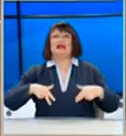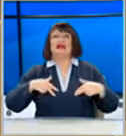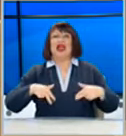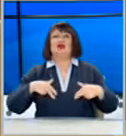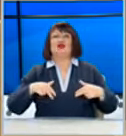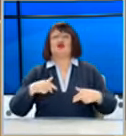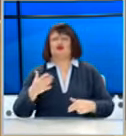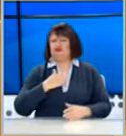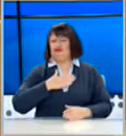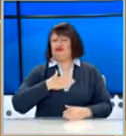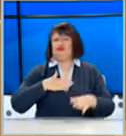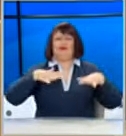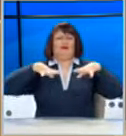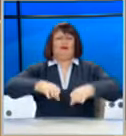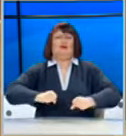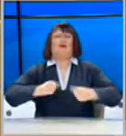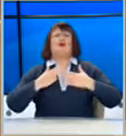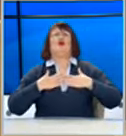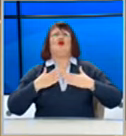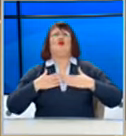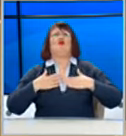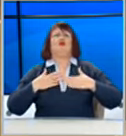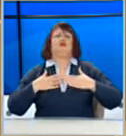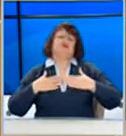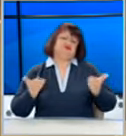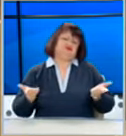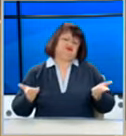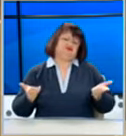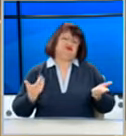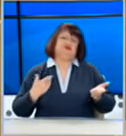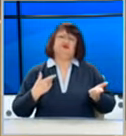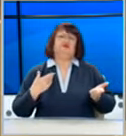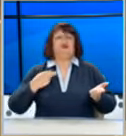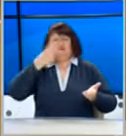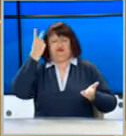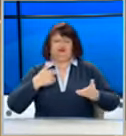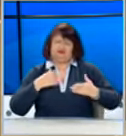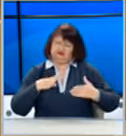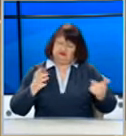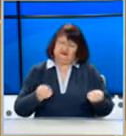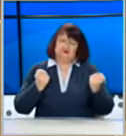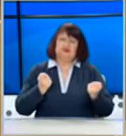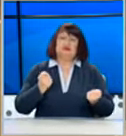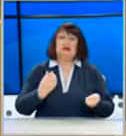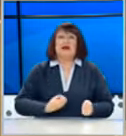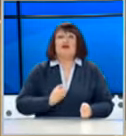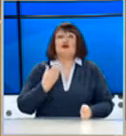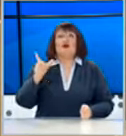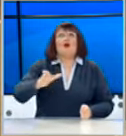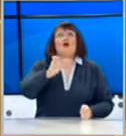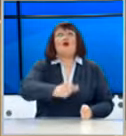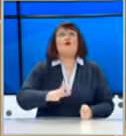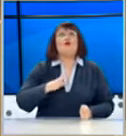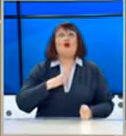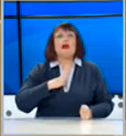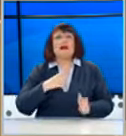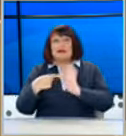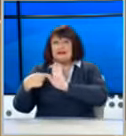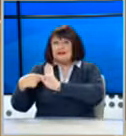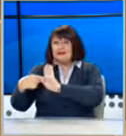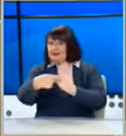λάφυρο αναπαραγωγής της εξουσίας της. Και αυτό το νιώθουν οι πολίτες, γι' αυτό και σας έστειλαν ένα ισχυρό